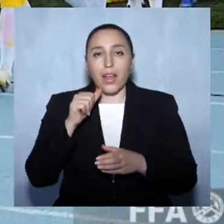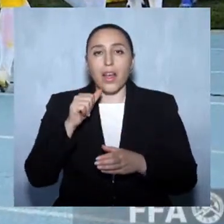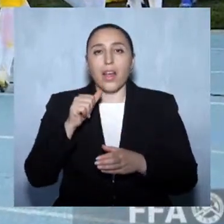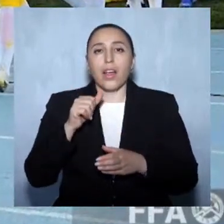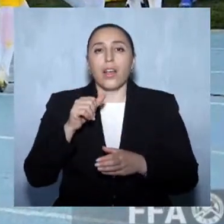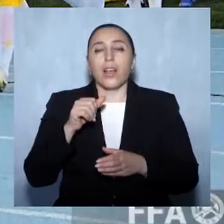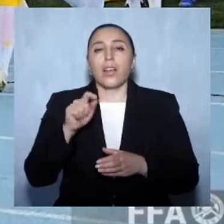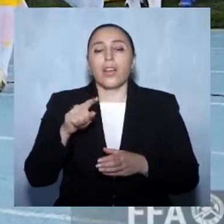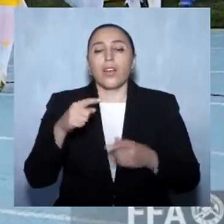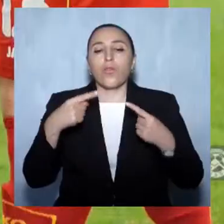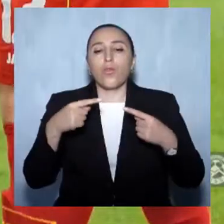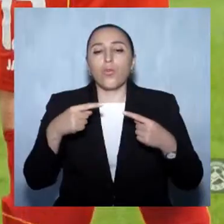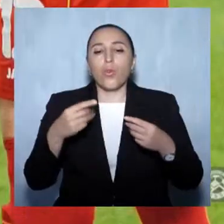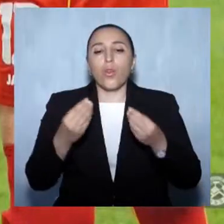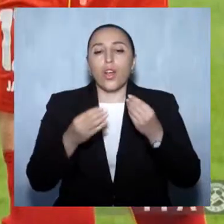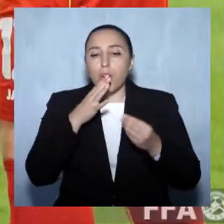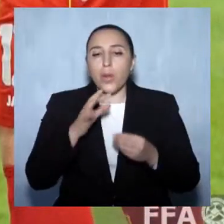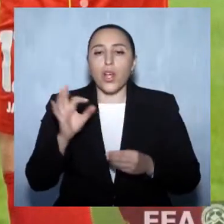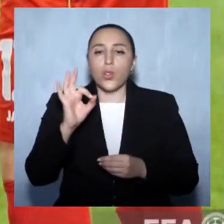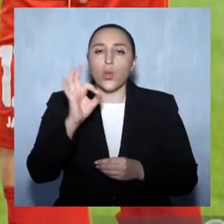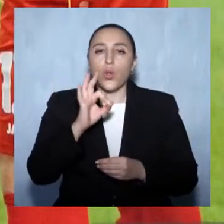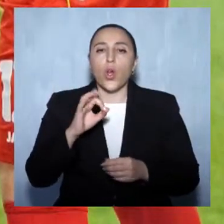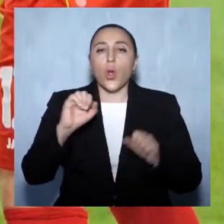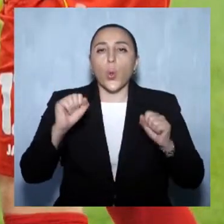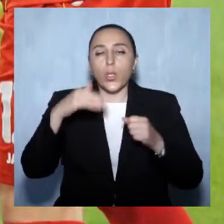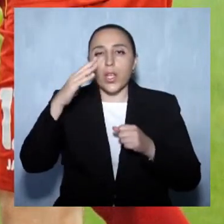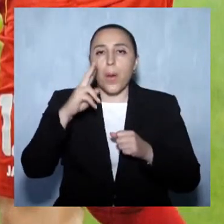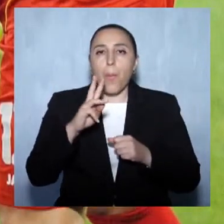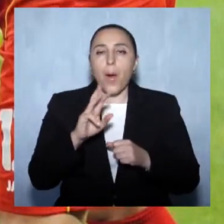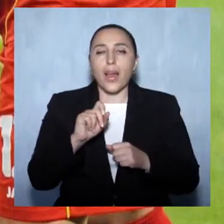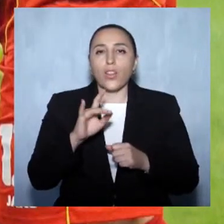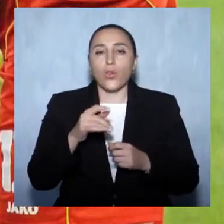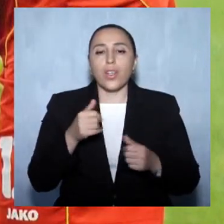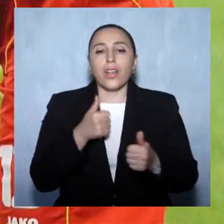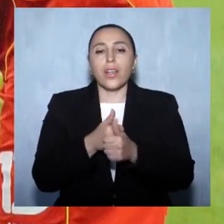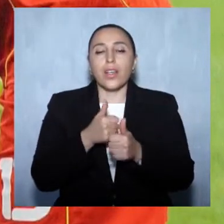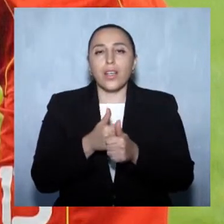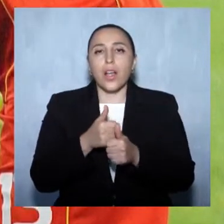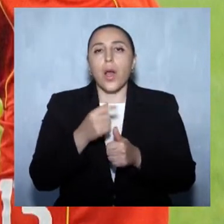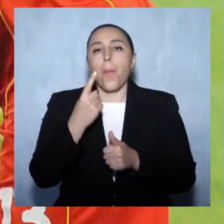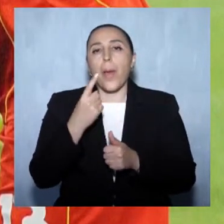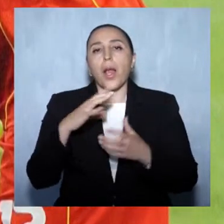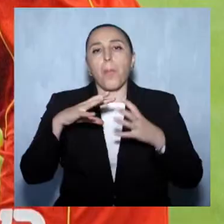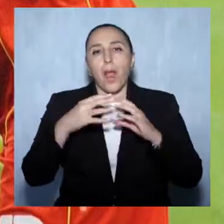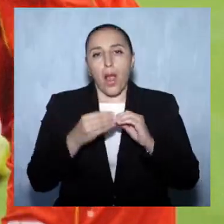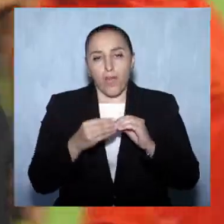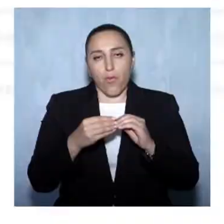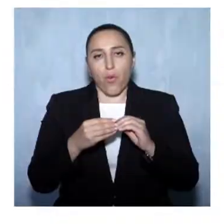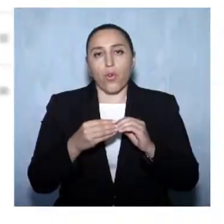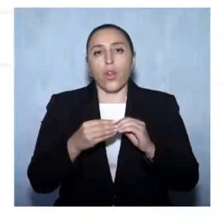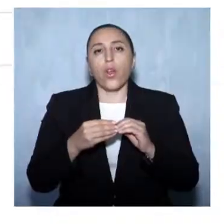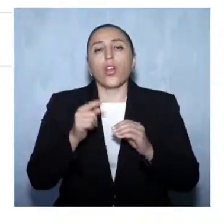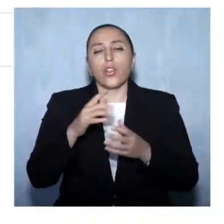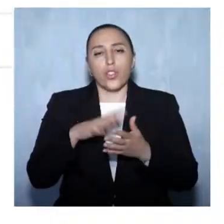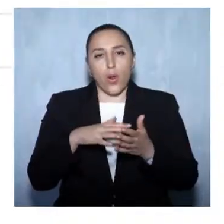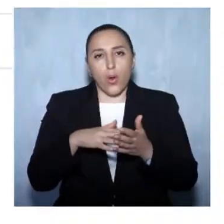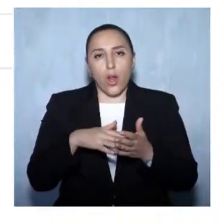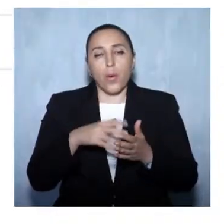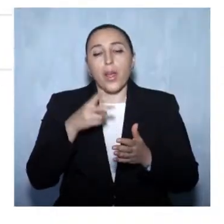Սկոպիեում գոլազուրկ ոչ ոքի խաղաց Հյուսիսային Մակեդոնիայի հետ, վաստակելով 1 միավոր։ Ընտրանին շարունակում է